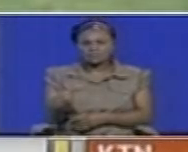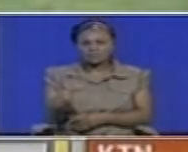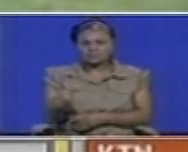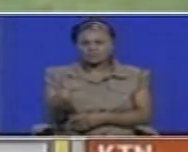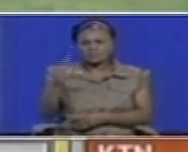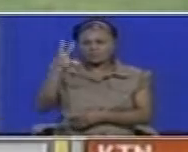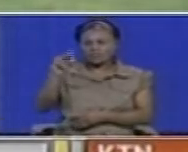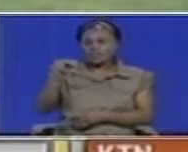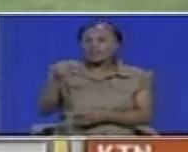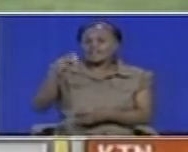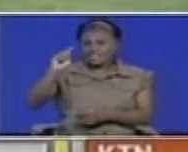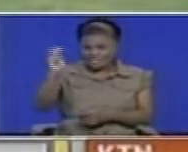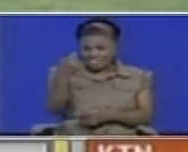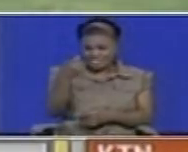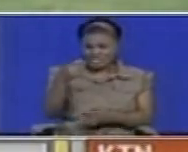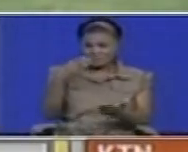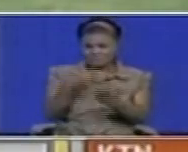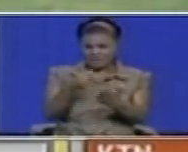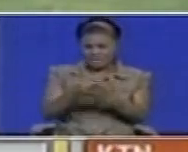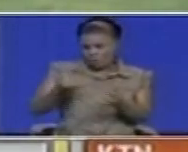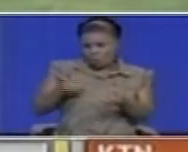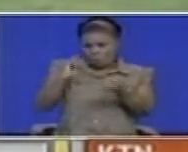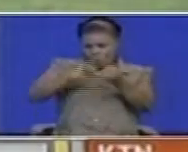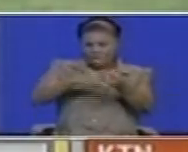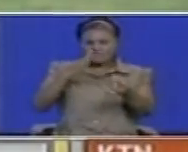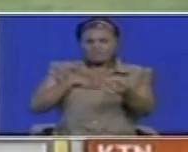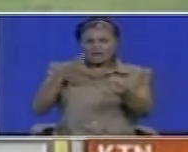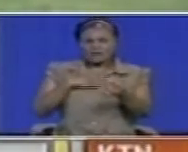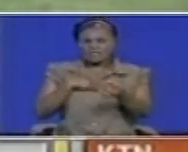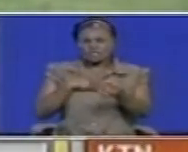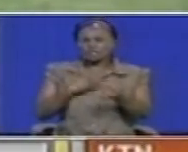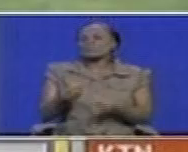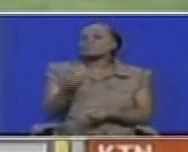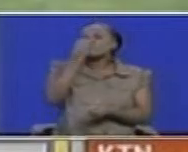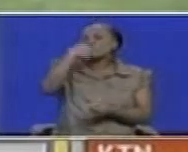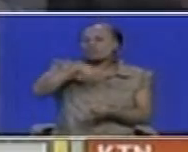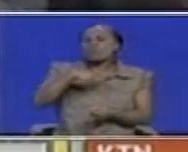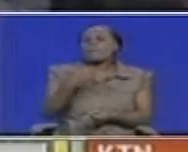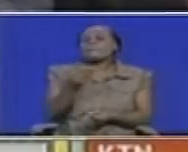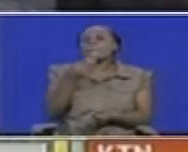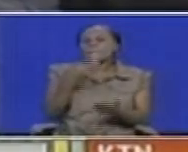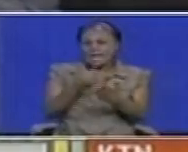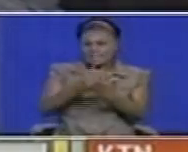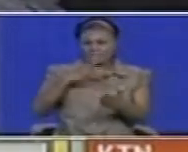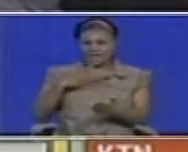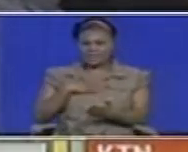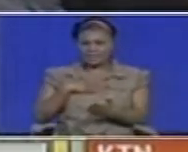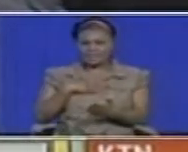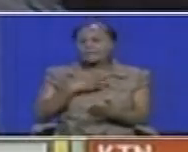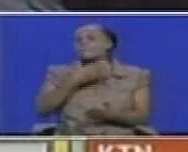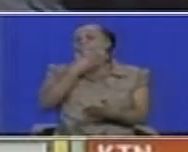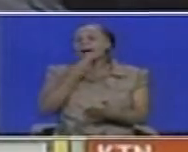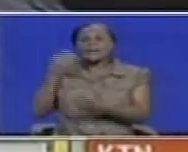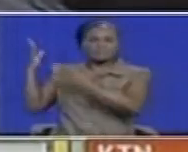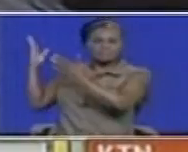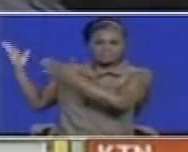I had 500,000 US dollars. Kenya money. Then my wife swindled all those money after that. Ni mwanamume